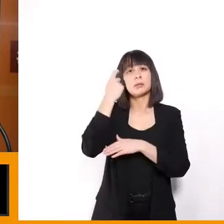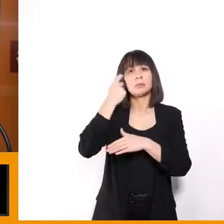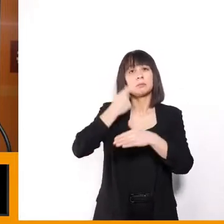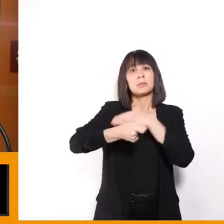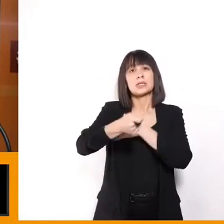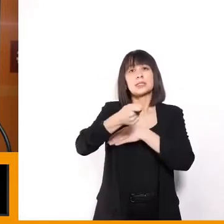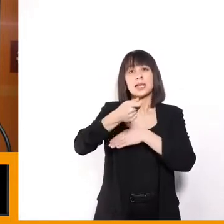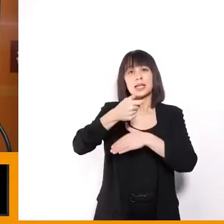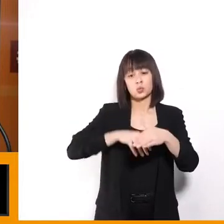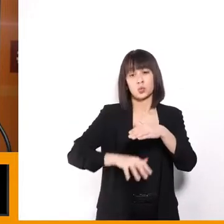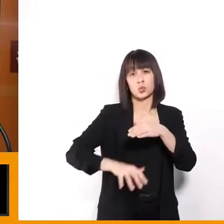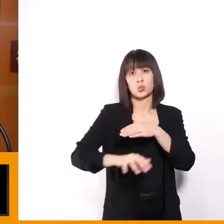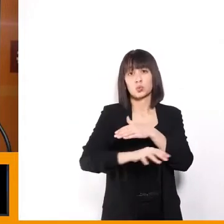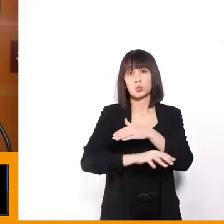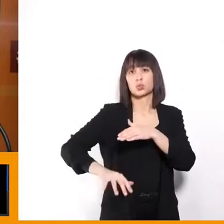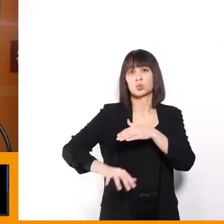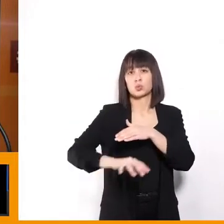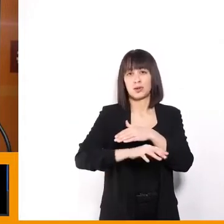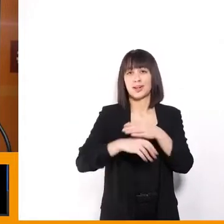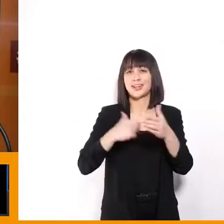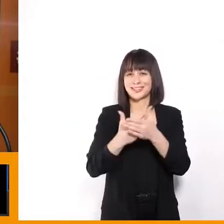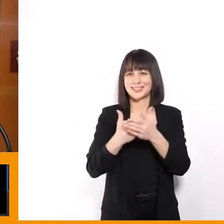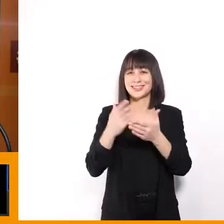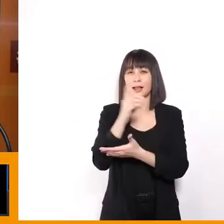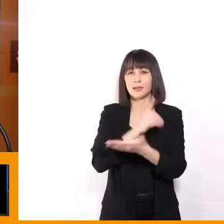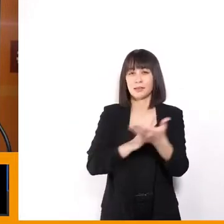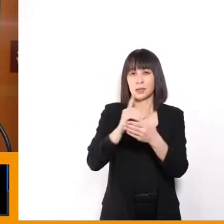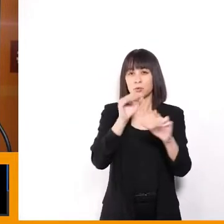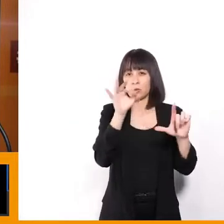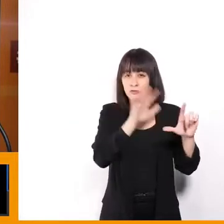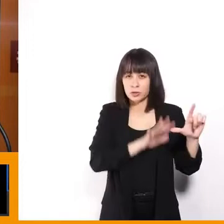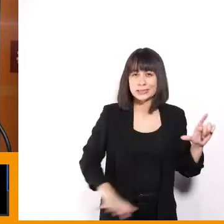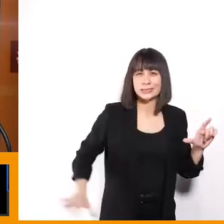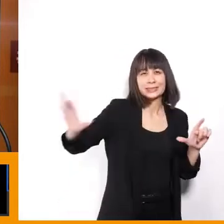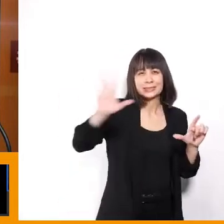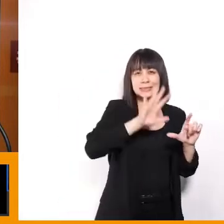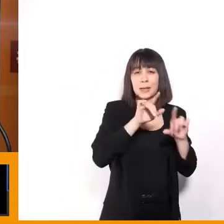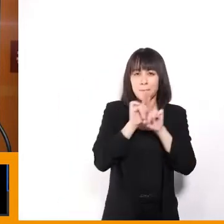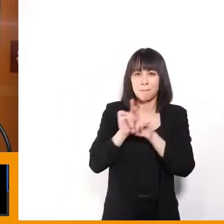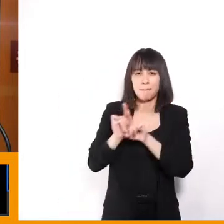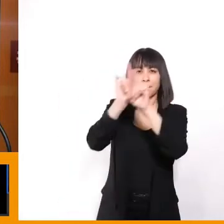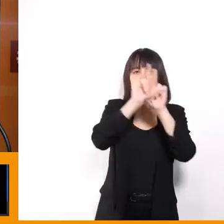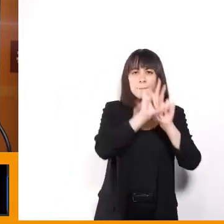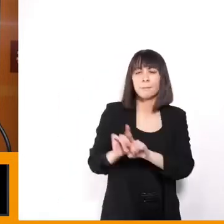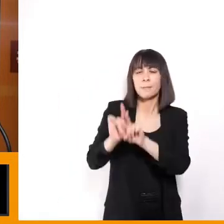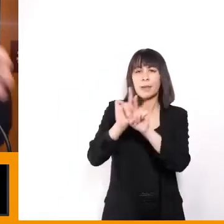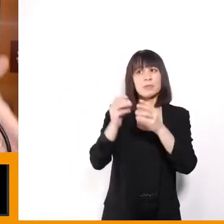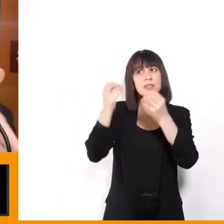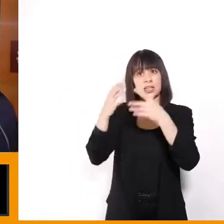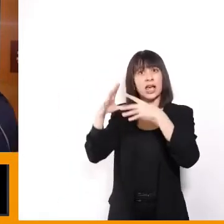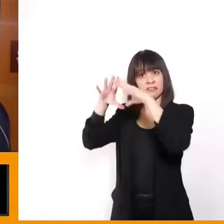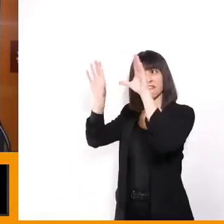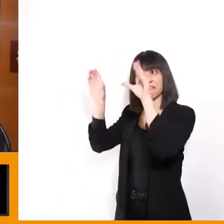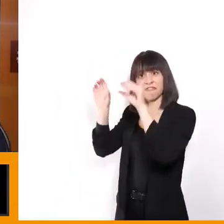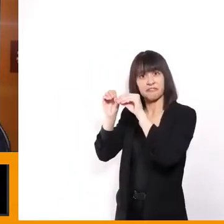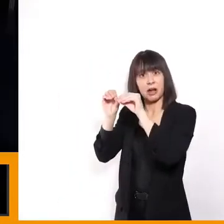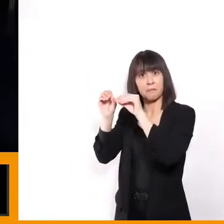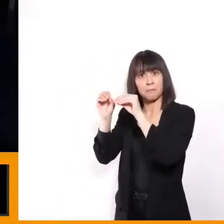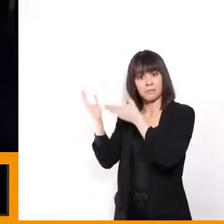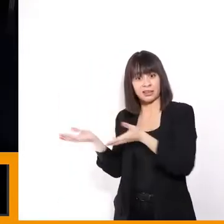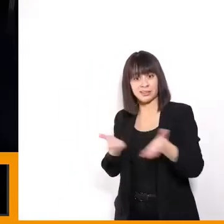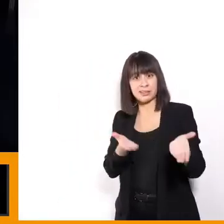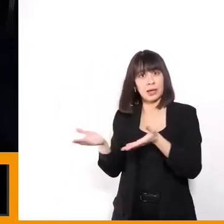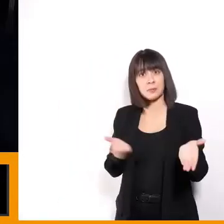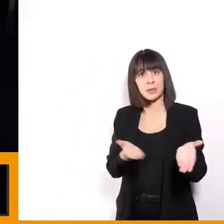les départements de France, de façon à éviter justement cette disparité, et parfois même des familles qui sont amenées à déménager pour être